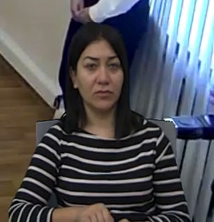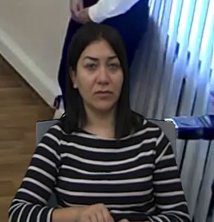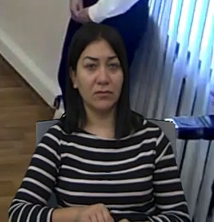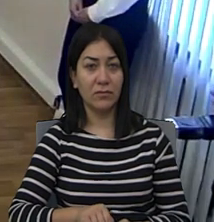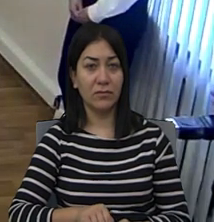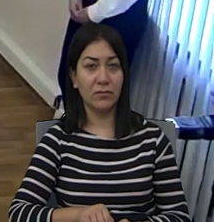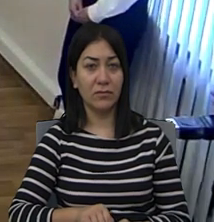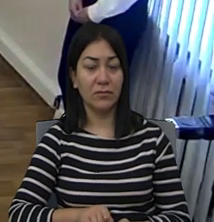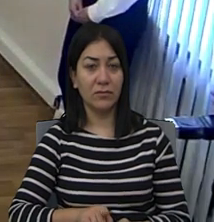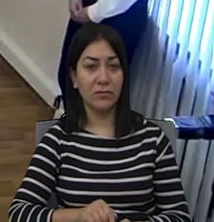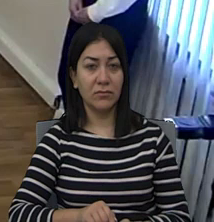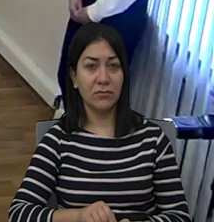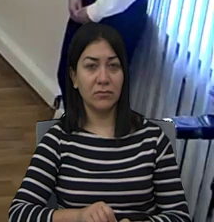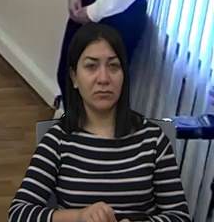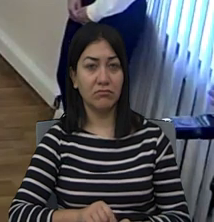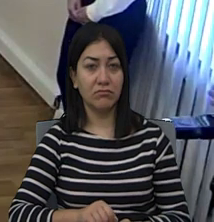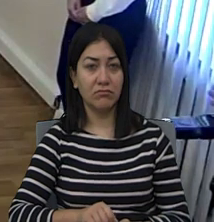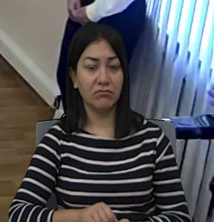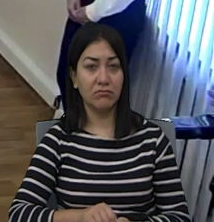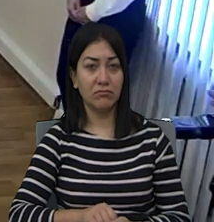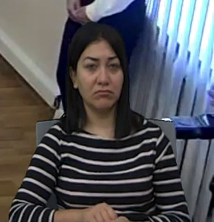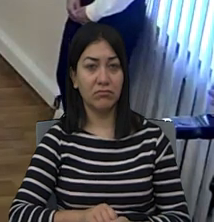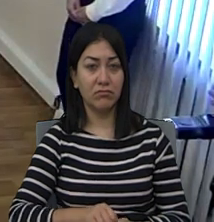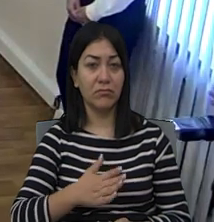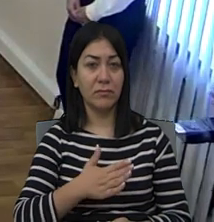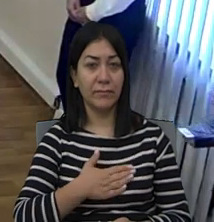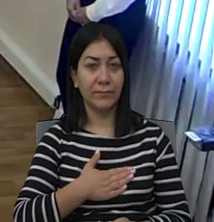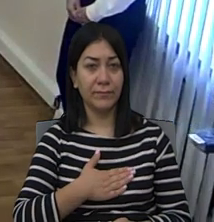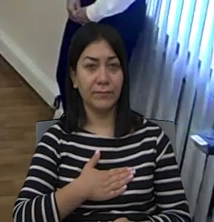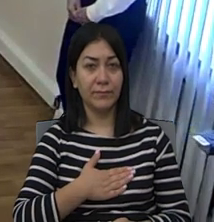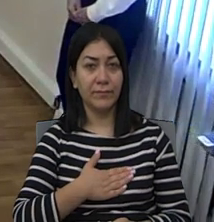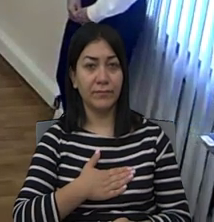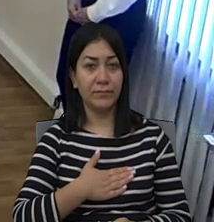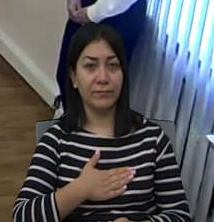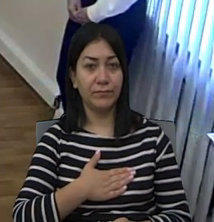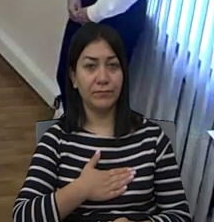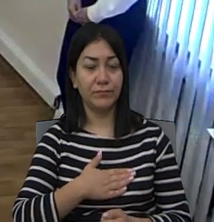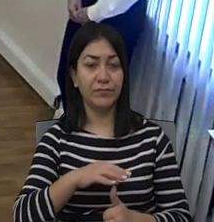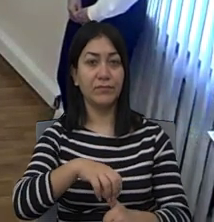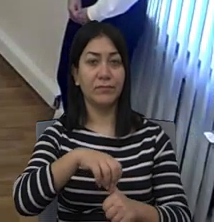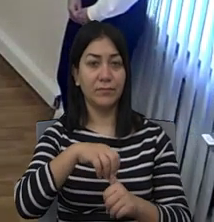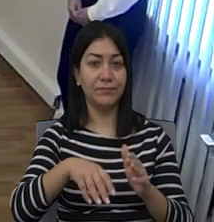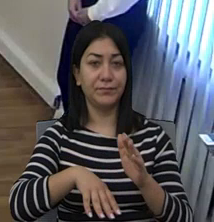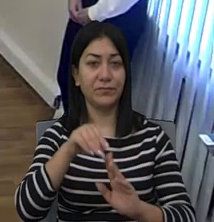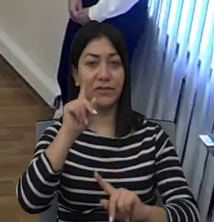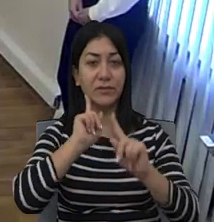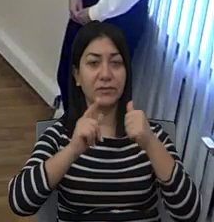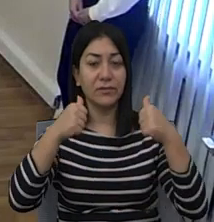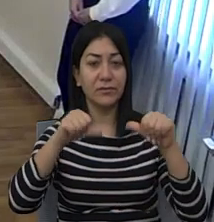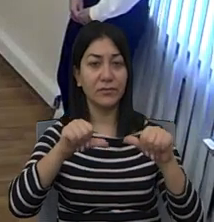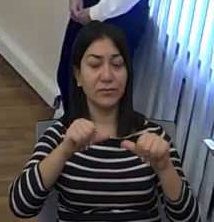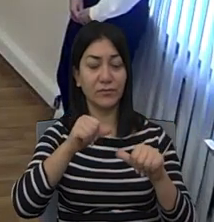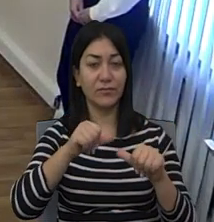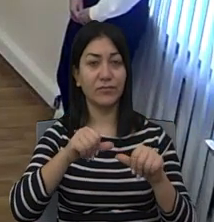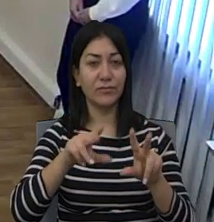identifying and addressing cyber risks. Մենք նաև ԿՀ-ի քիչ առաջ պարոն նախագահին